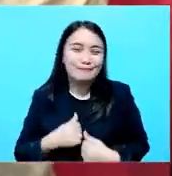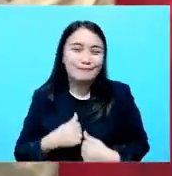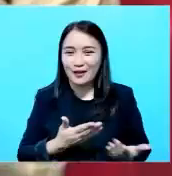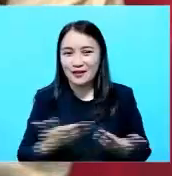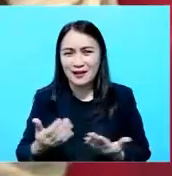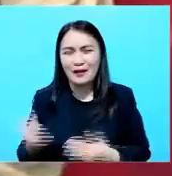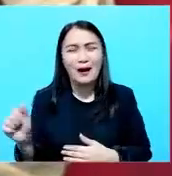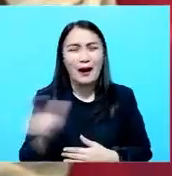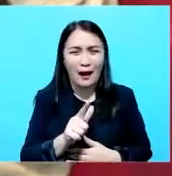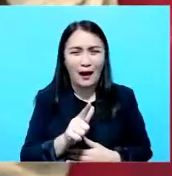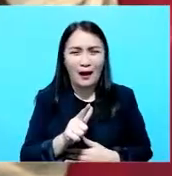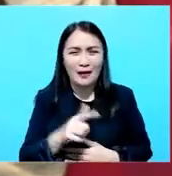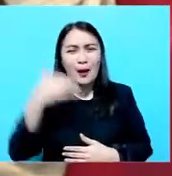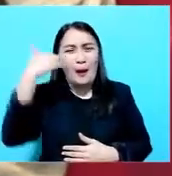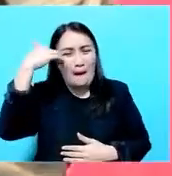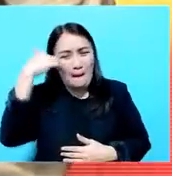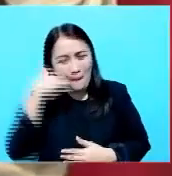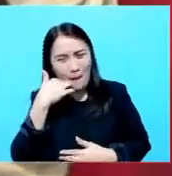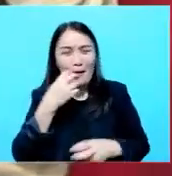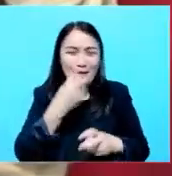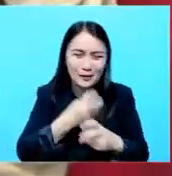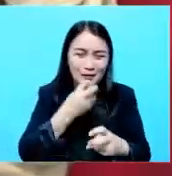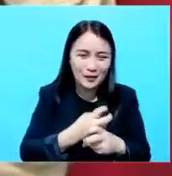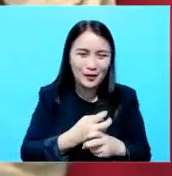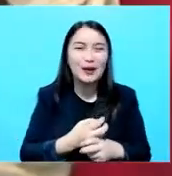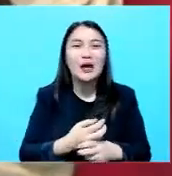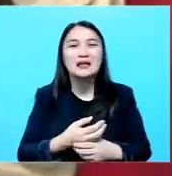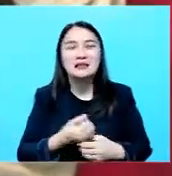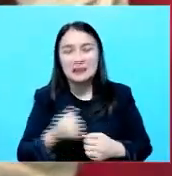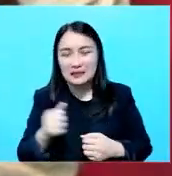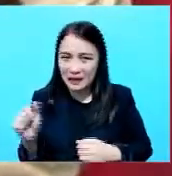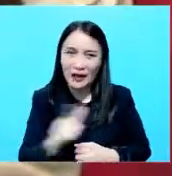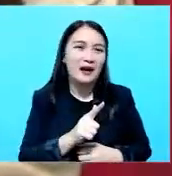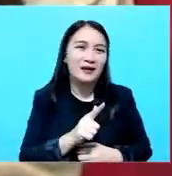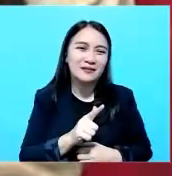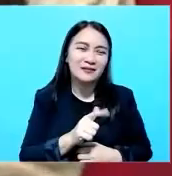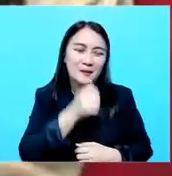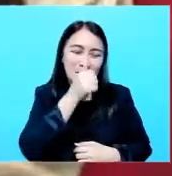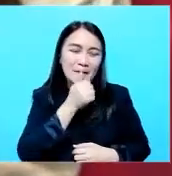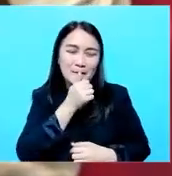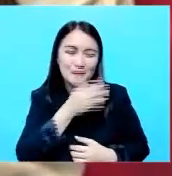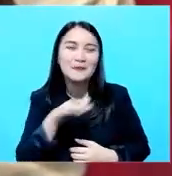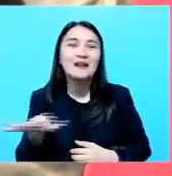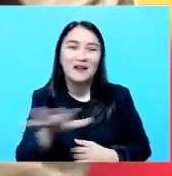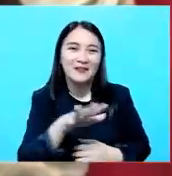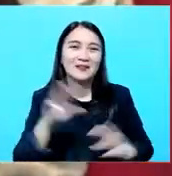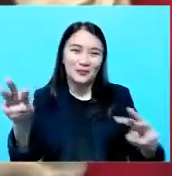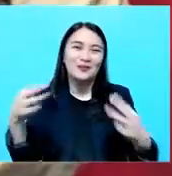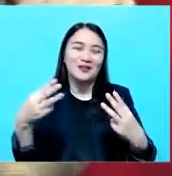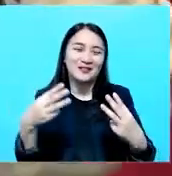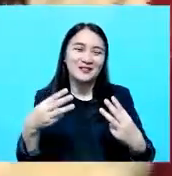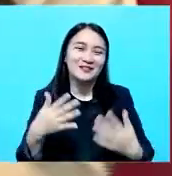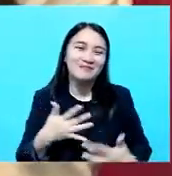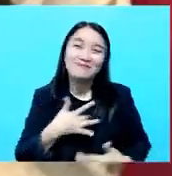pawis sa pinag binubuhos namin para sa Batang Quiapo at ay na-appreciate ng lahat ng mga tao. Ang sarap ng pakiramdam kasi